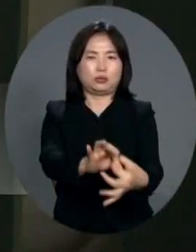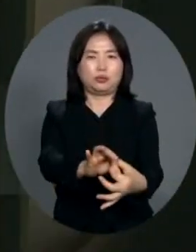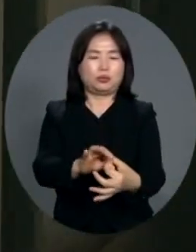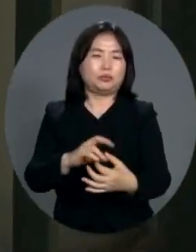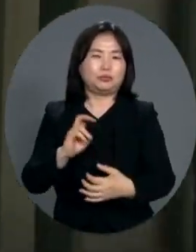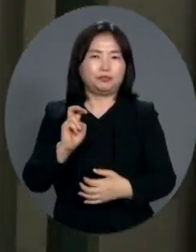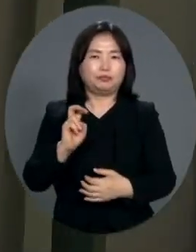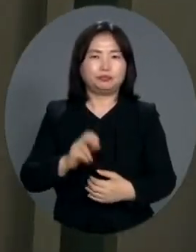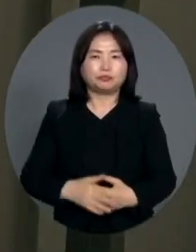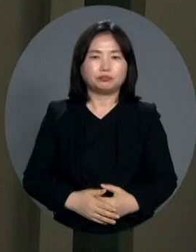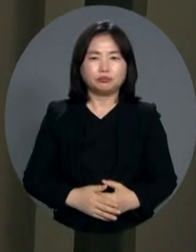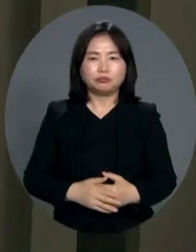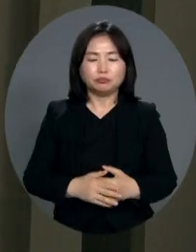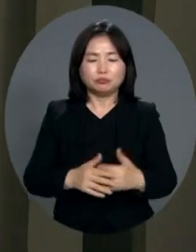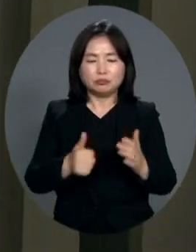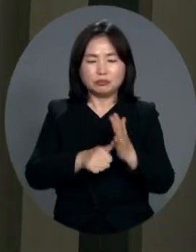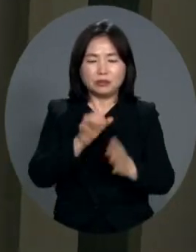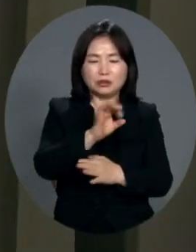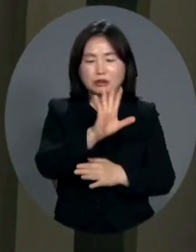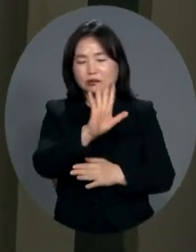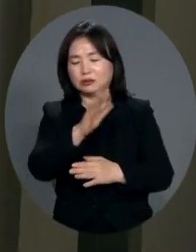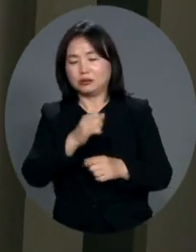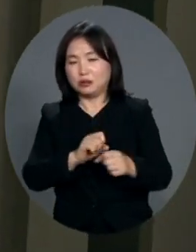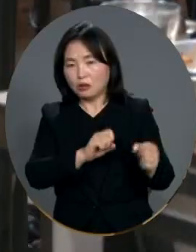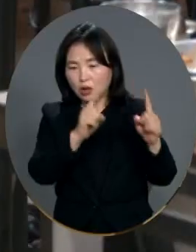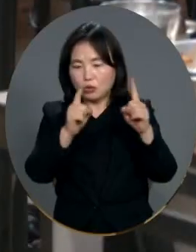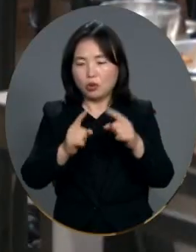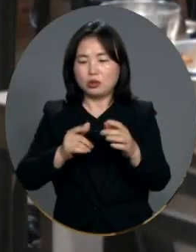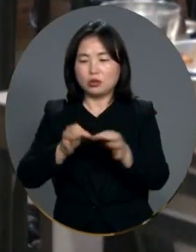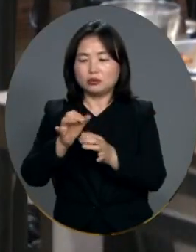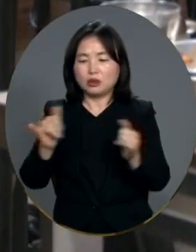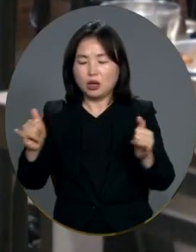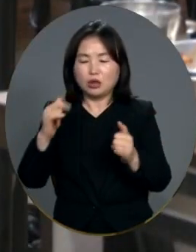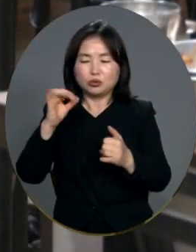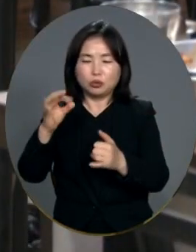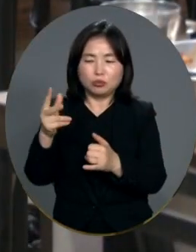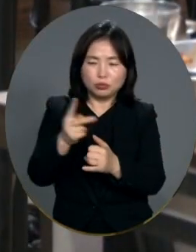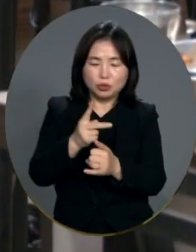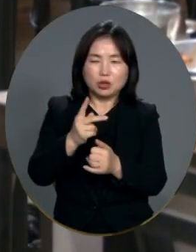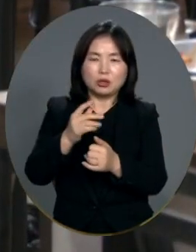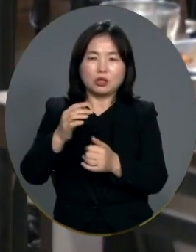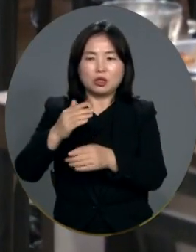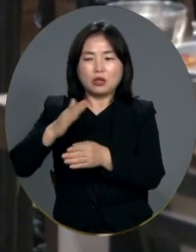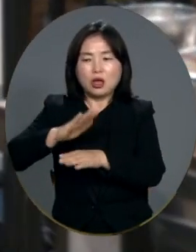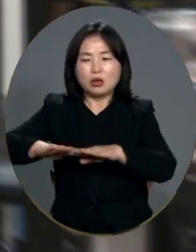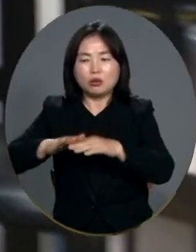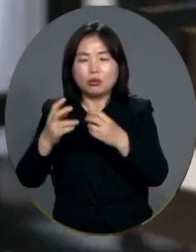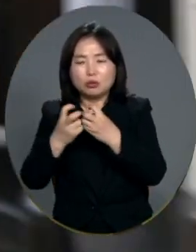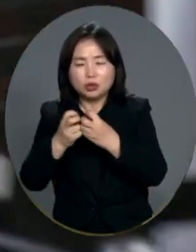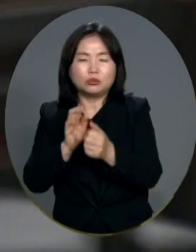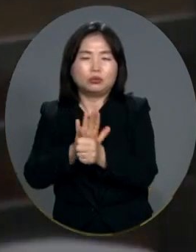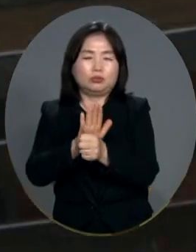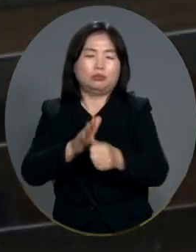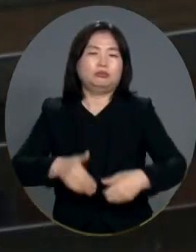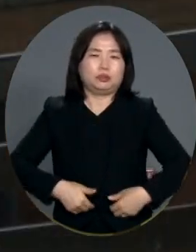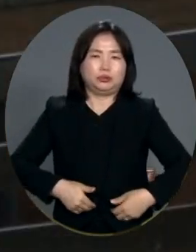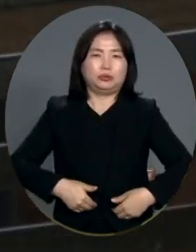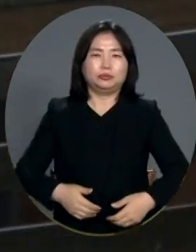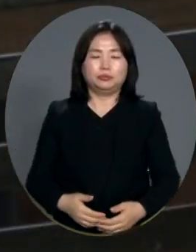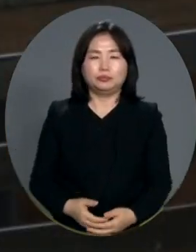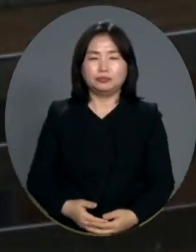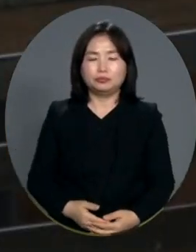전망입니다. 위축된 소비 심리를 살리고 자영업자들의 자금줄을 풀어줄 대책이 필요해 보입니다. MBC